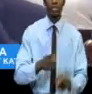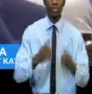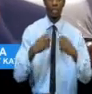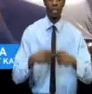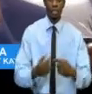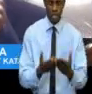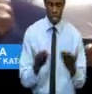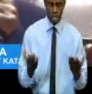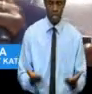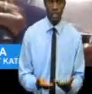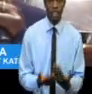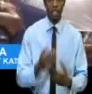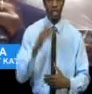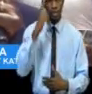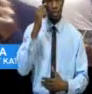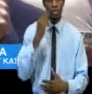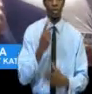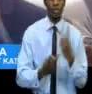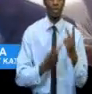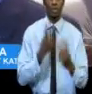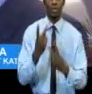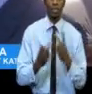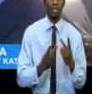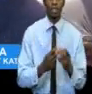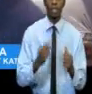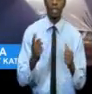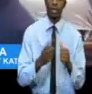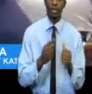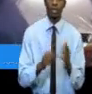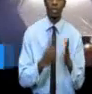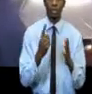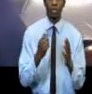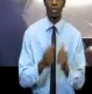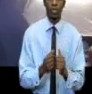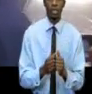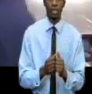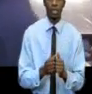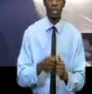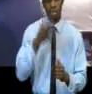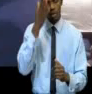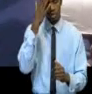ni visite ya mara ya kwanza donc tu famiane